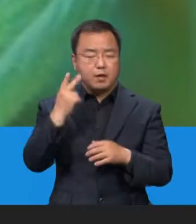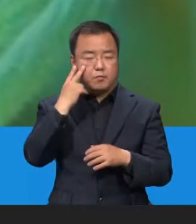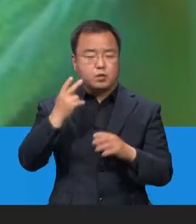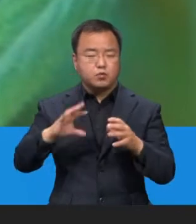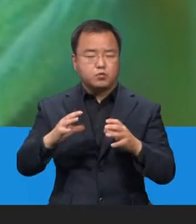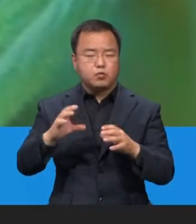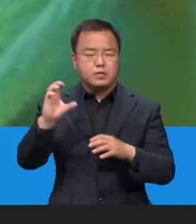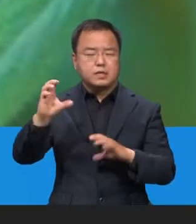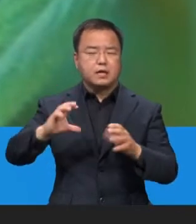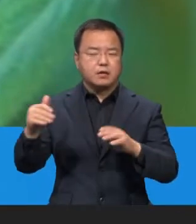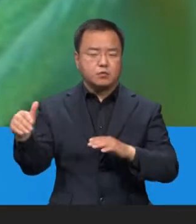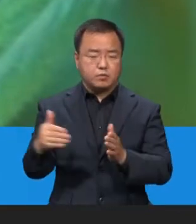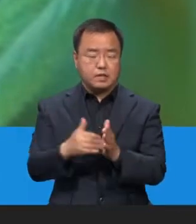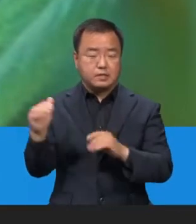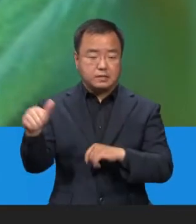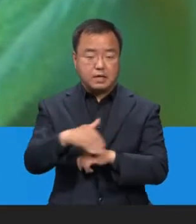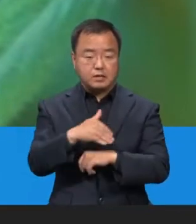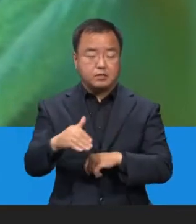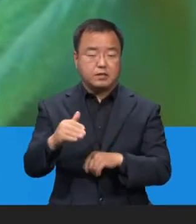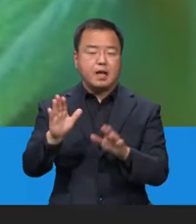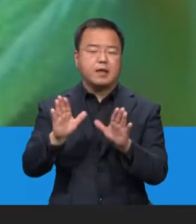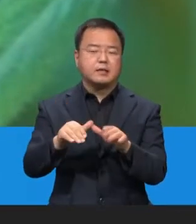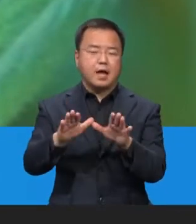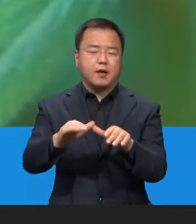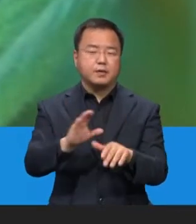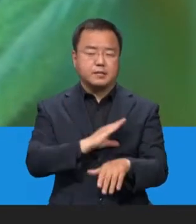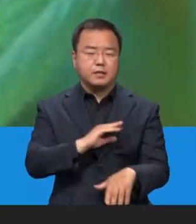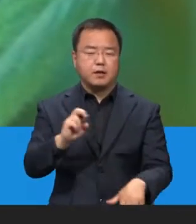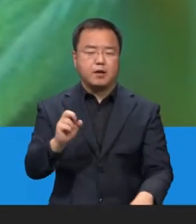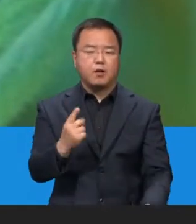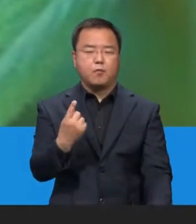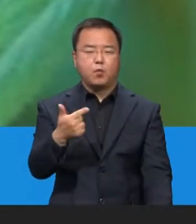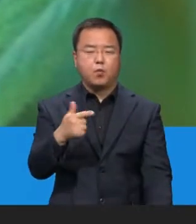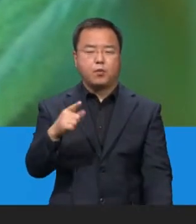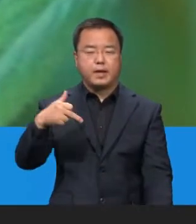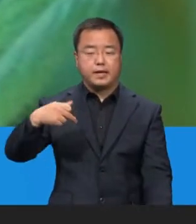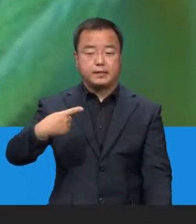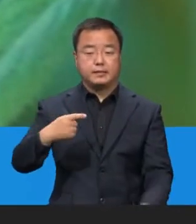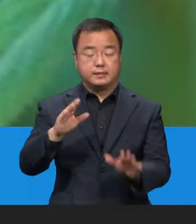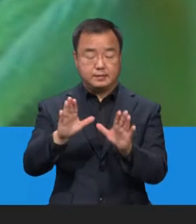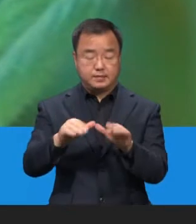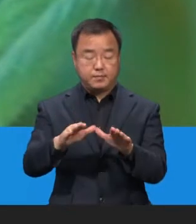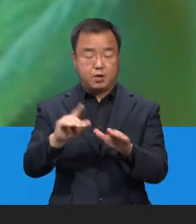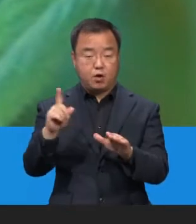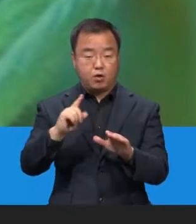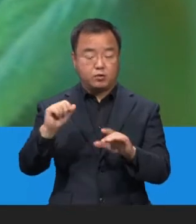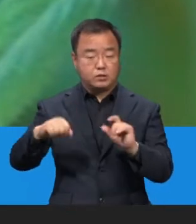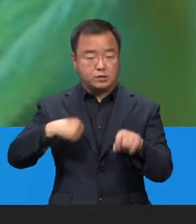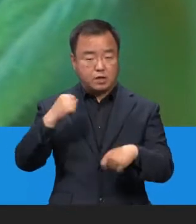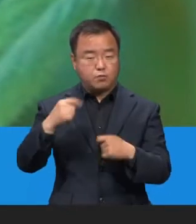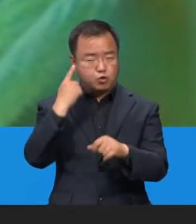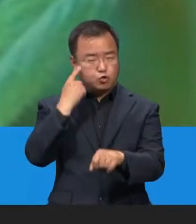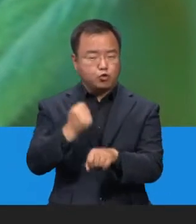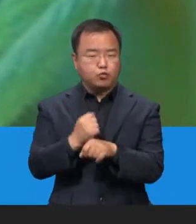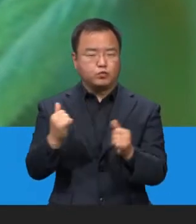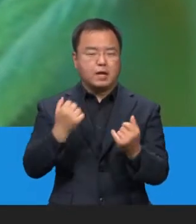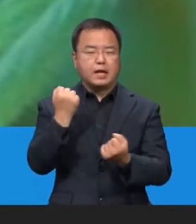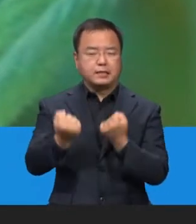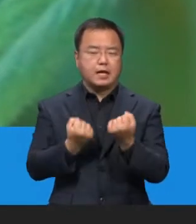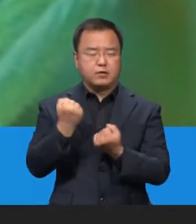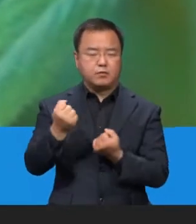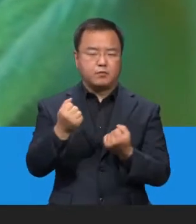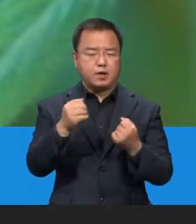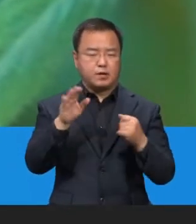바로 모나크 나비인데요. 예. 한 생물학자가 모나크 나비의 이주를 자전거로 함께했다고 합니다.